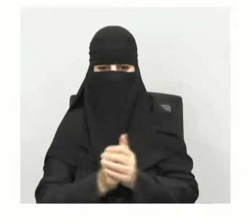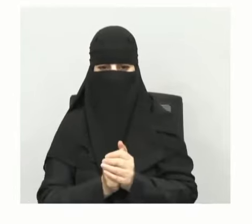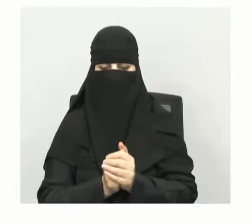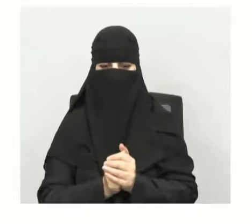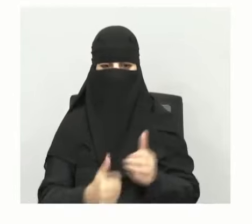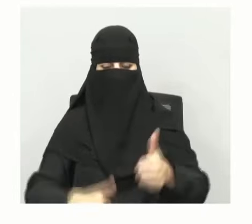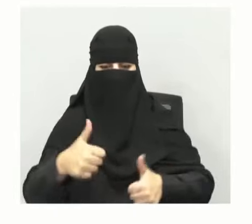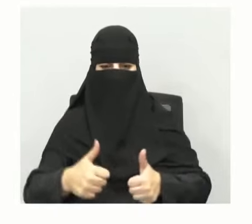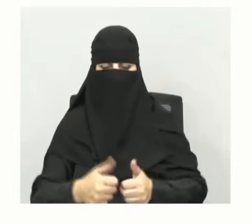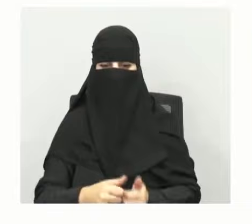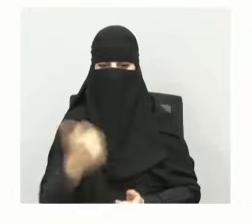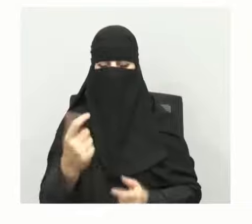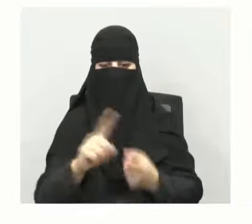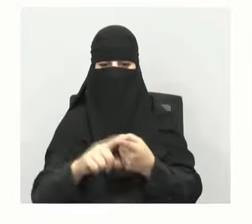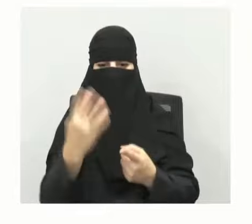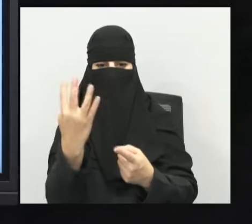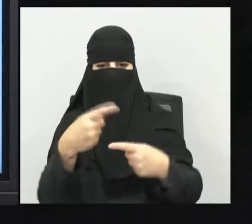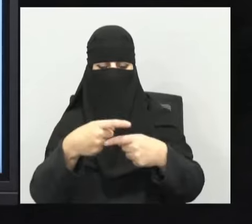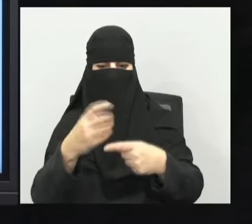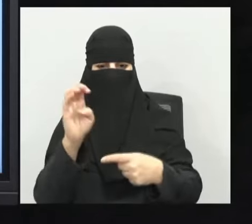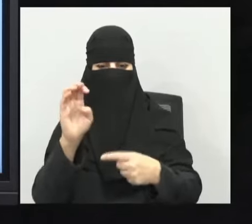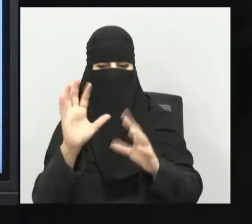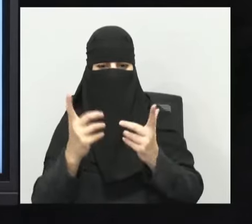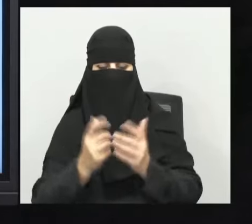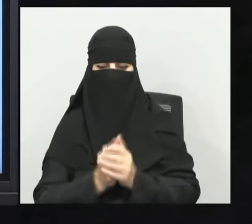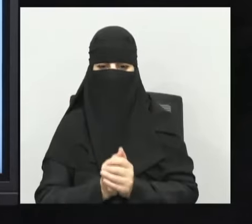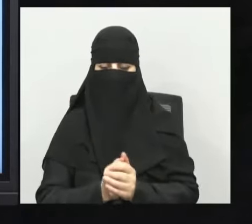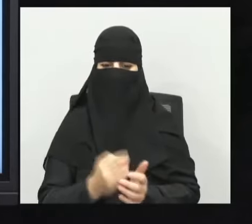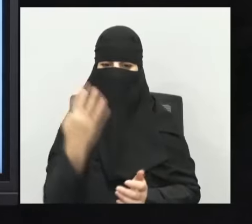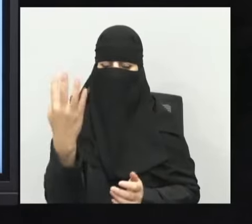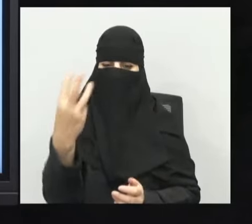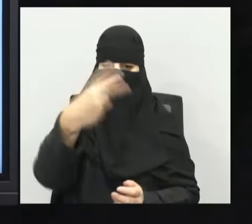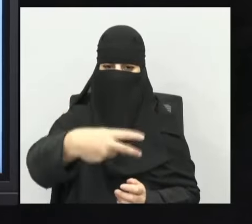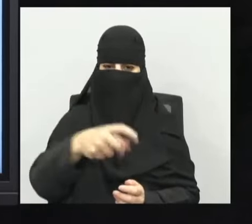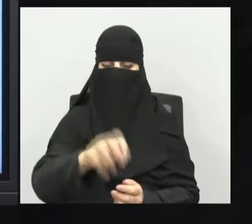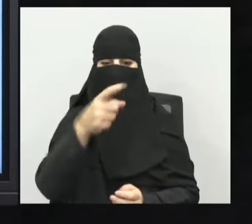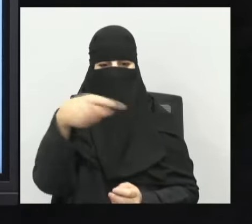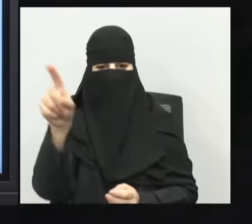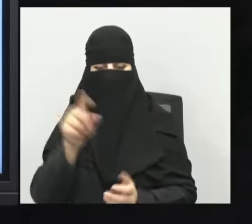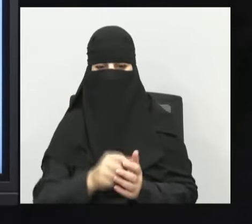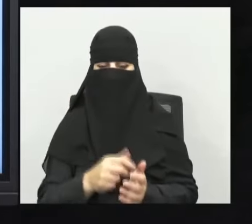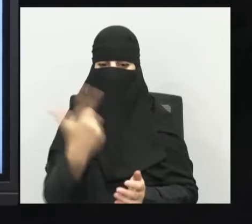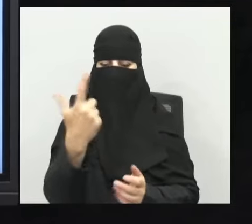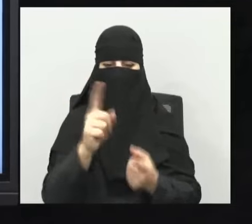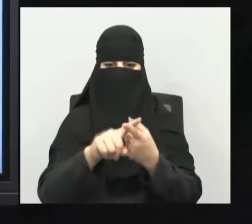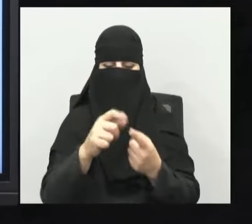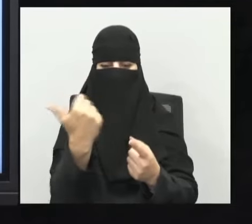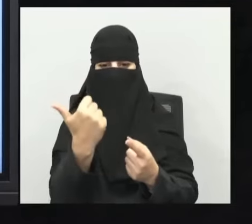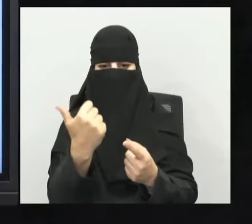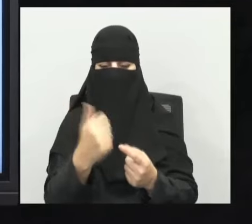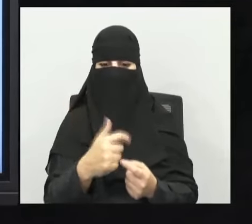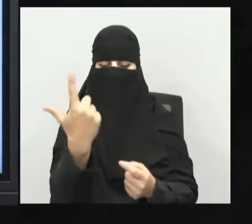يلا خلونا نختبرها سته ضرب اربعه كم يكون الناتج 24 اذا هذه صحيحه سبعه ضرب سته